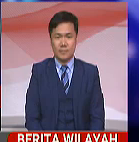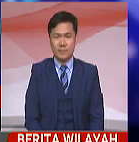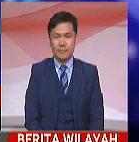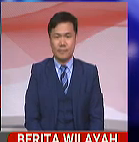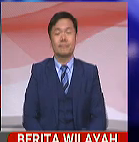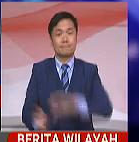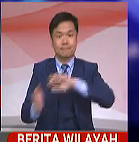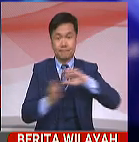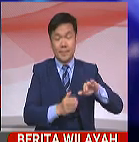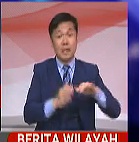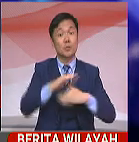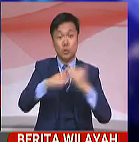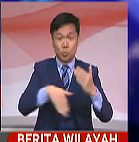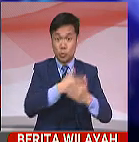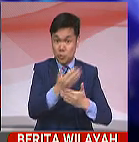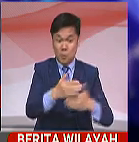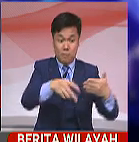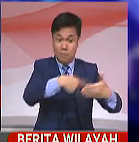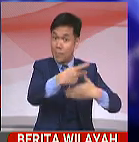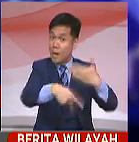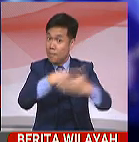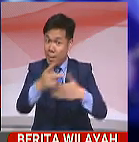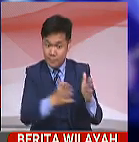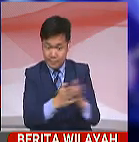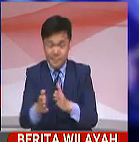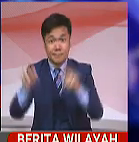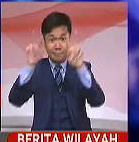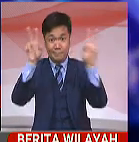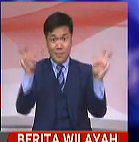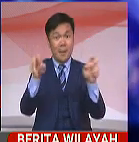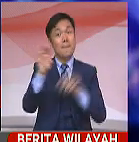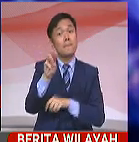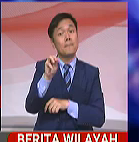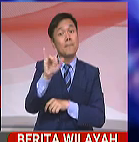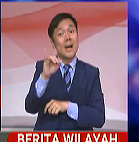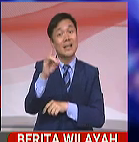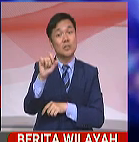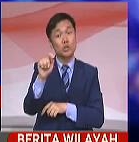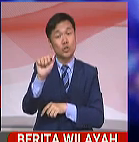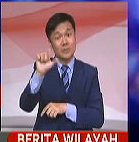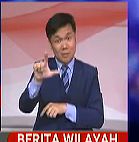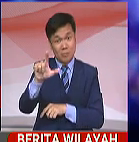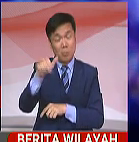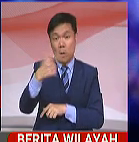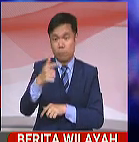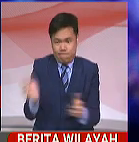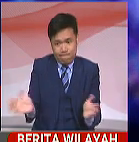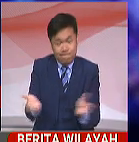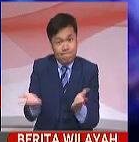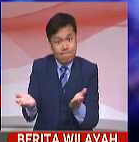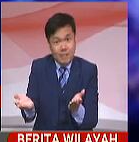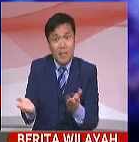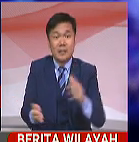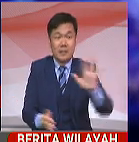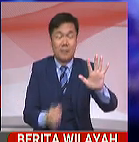2030. Inisiatif-inisiatif di bawah naungan My Digital ini juga dapat memangkinkan